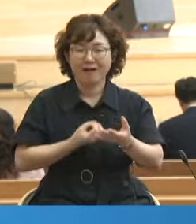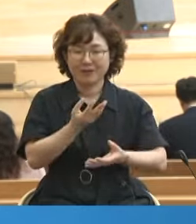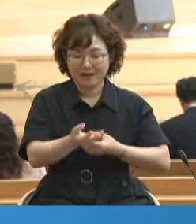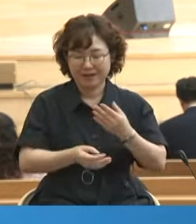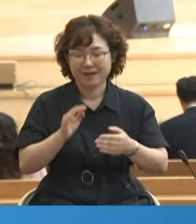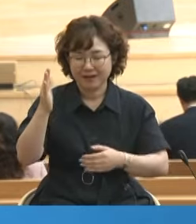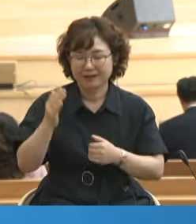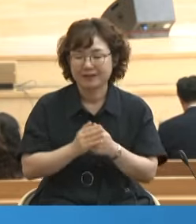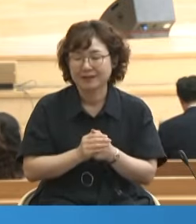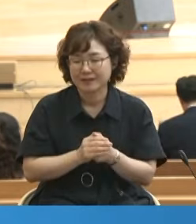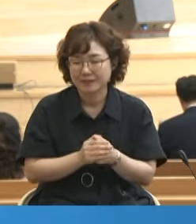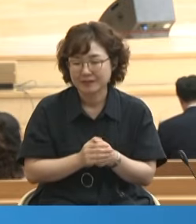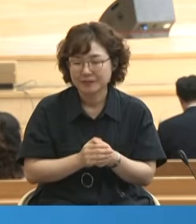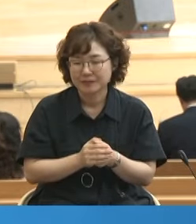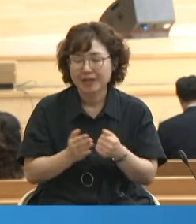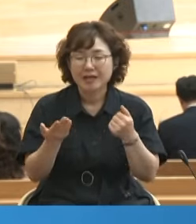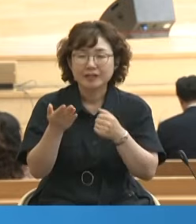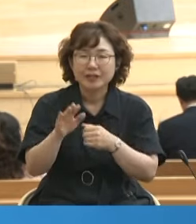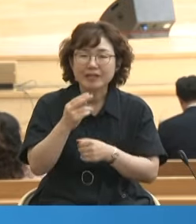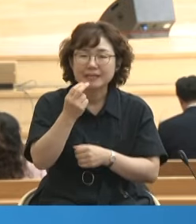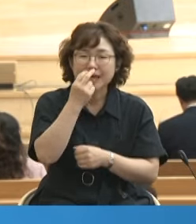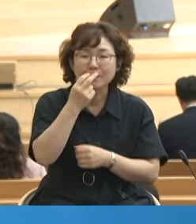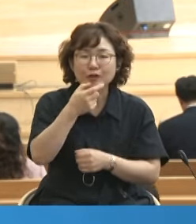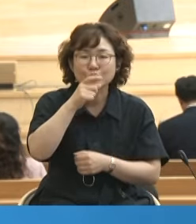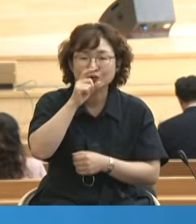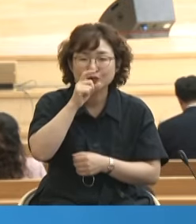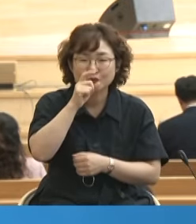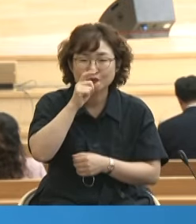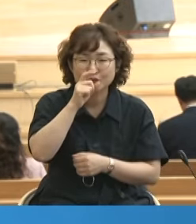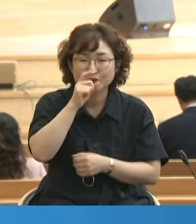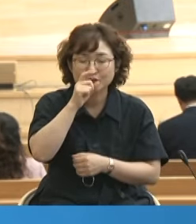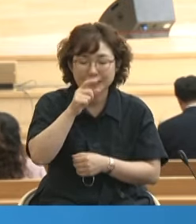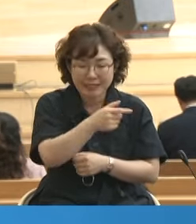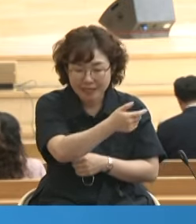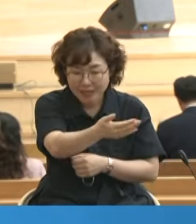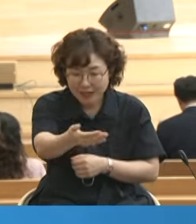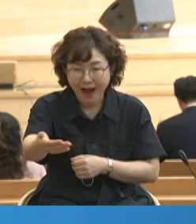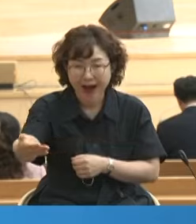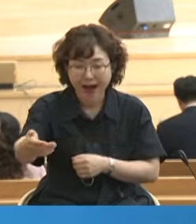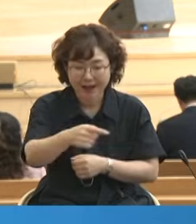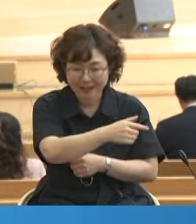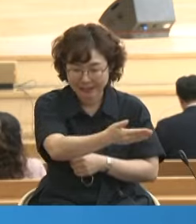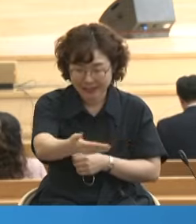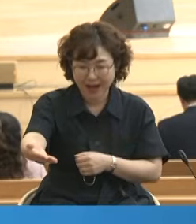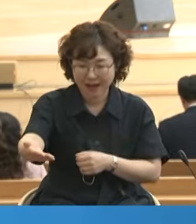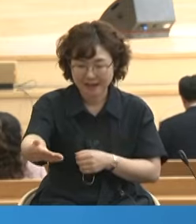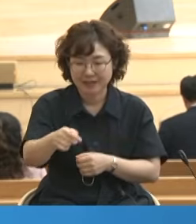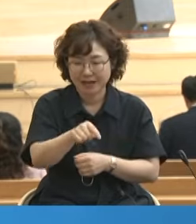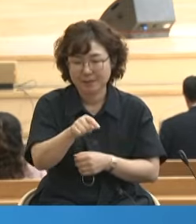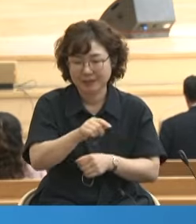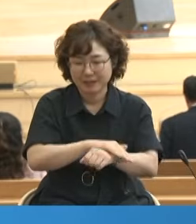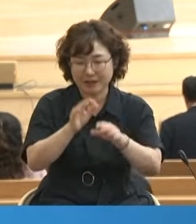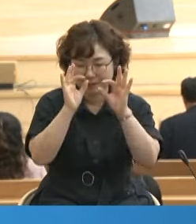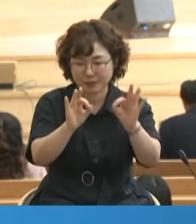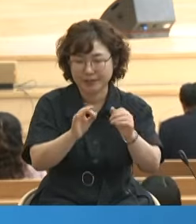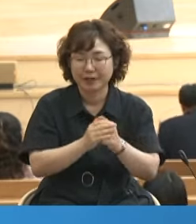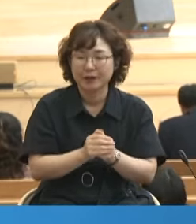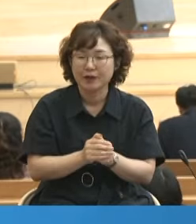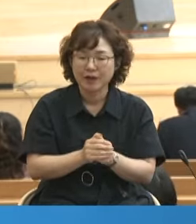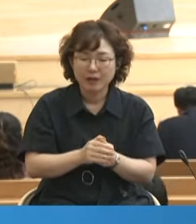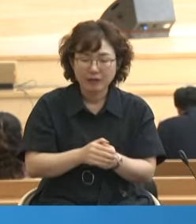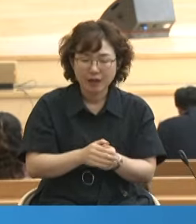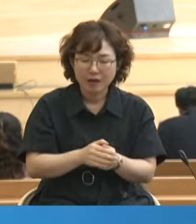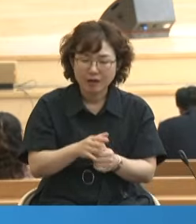아멘이십니까? 아멘. 그런데 이 생명수의 강이 잘 보셔야 됩니다. 1절을 맞을는데